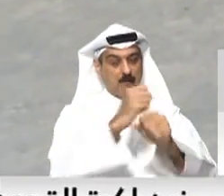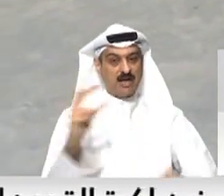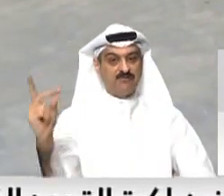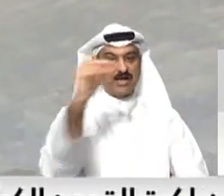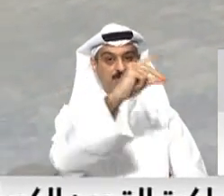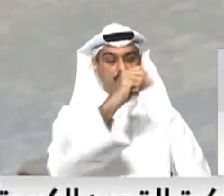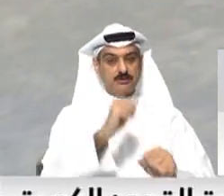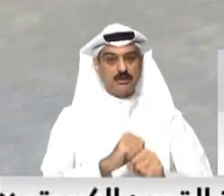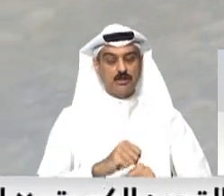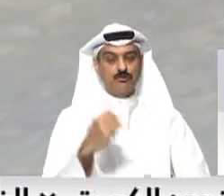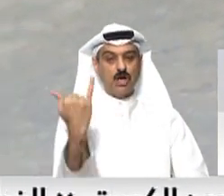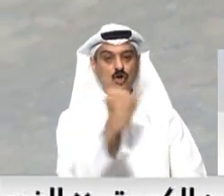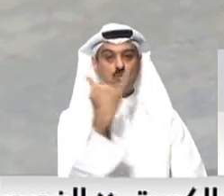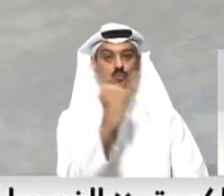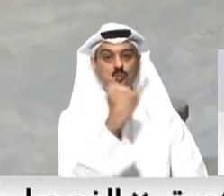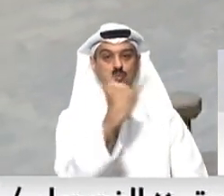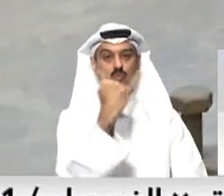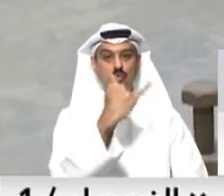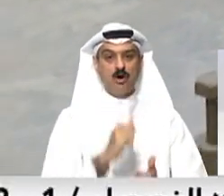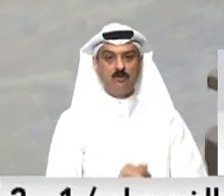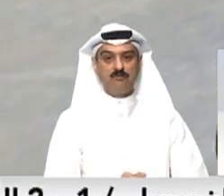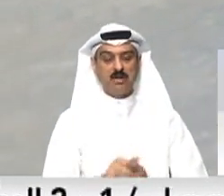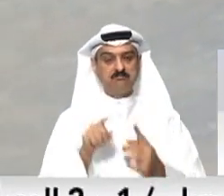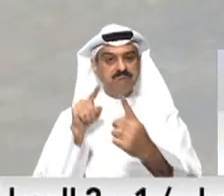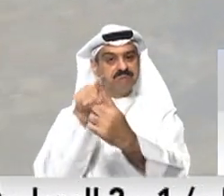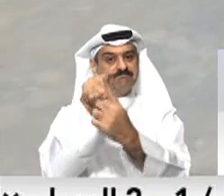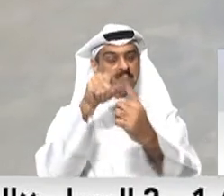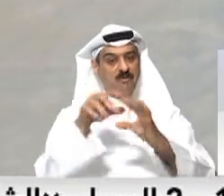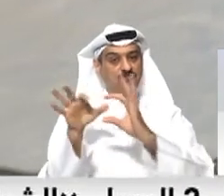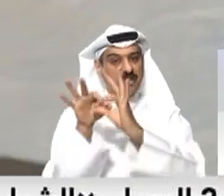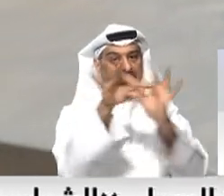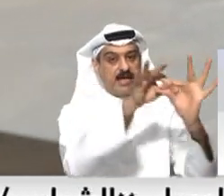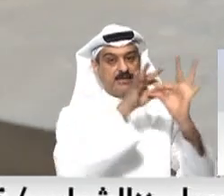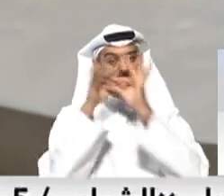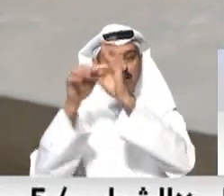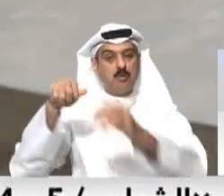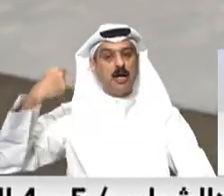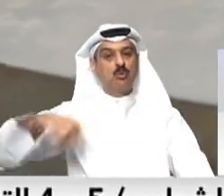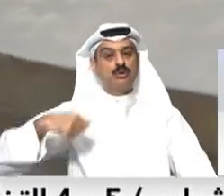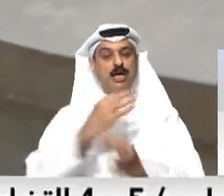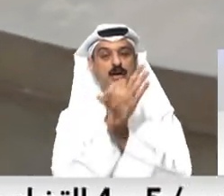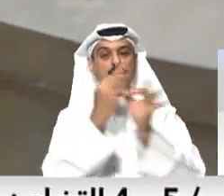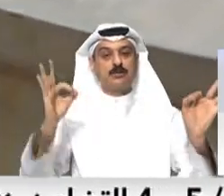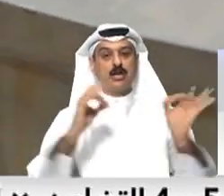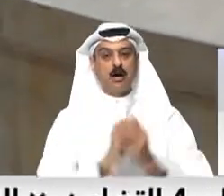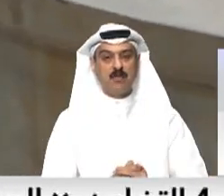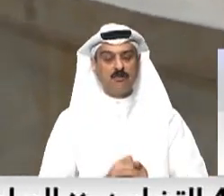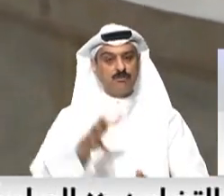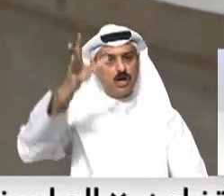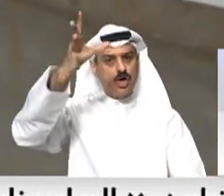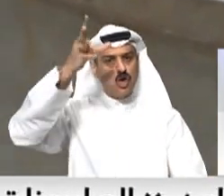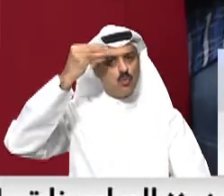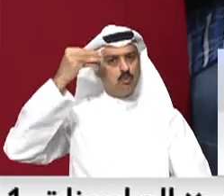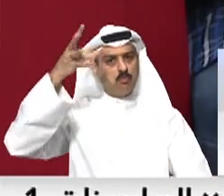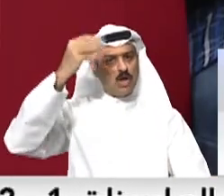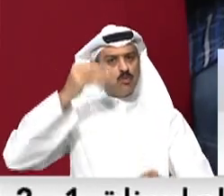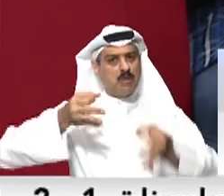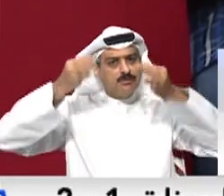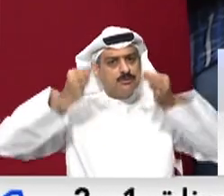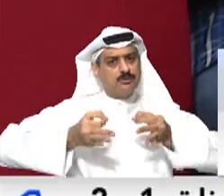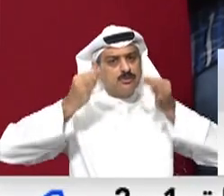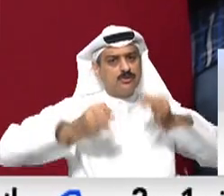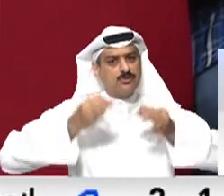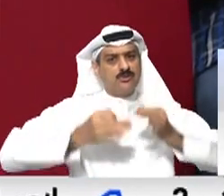الجوية، فلها تعاون مباشر مع جميع أجهزة الدولة بتزويدهم بالبيانات الدقيقة والمعلومات عن